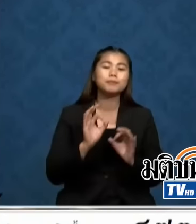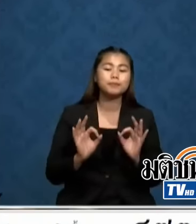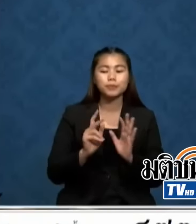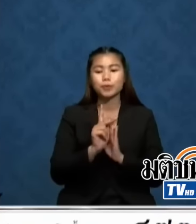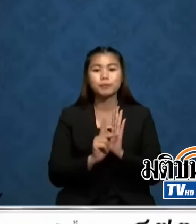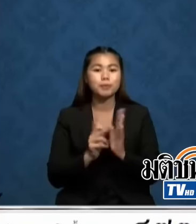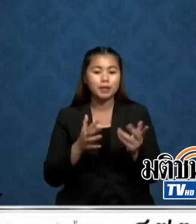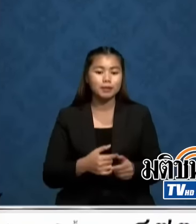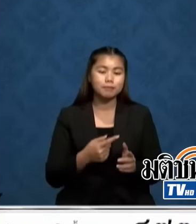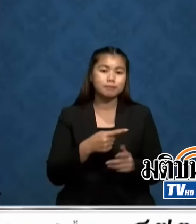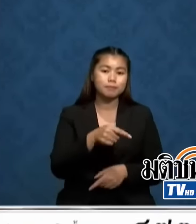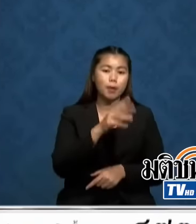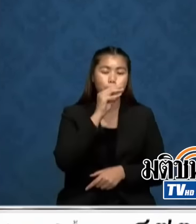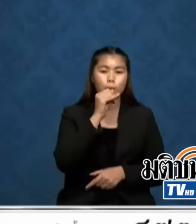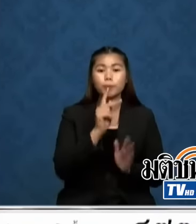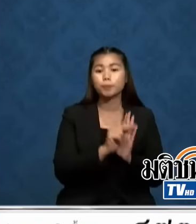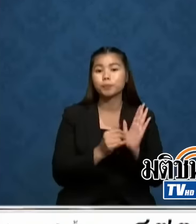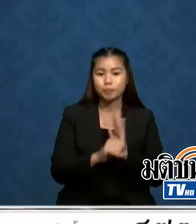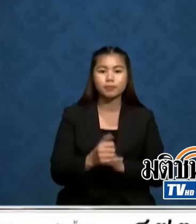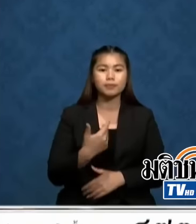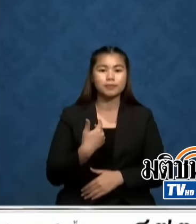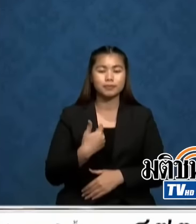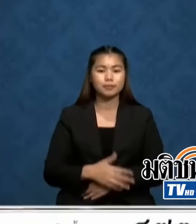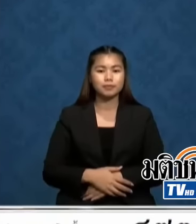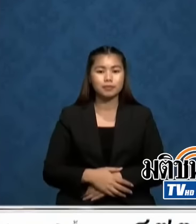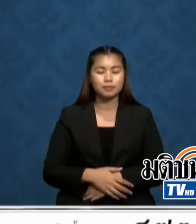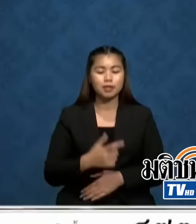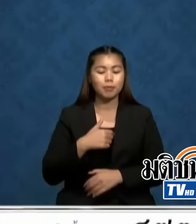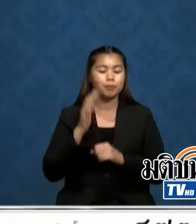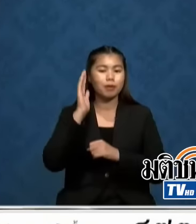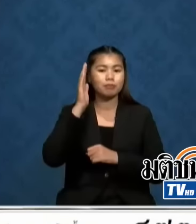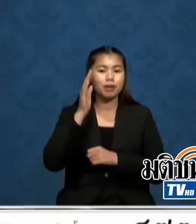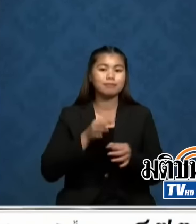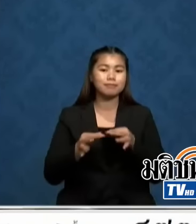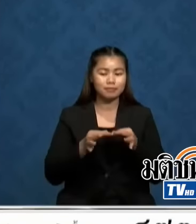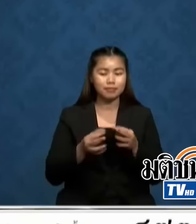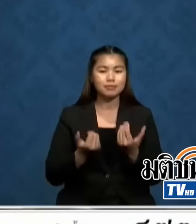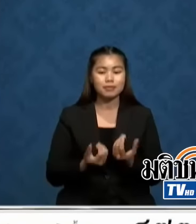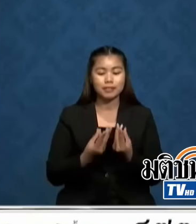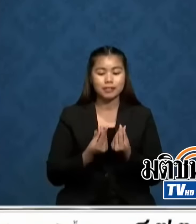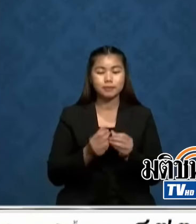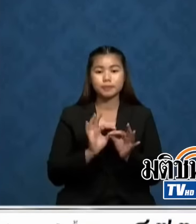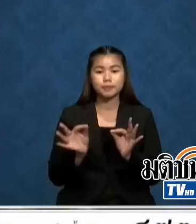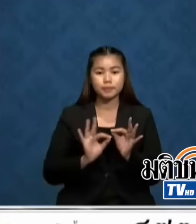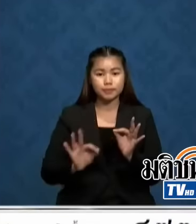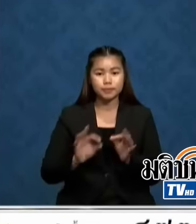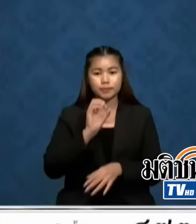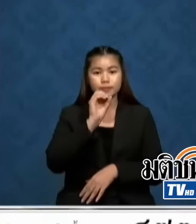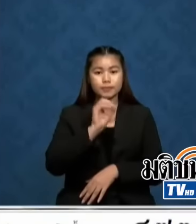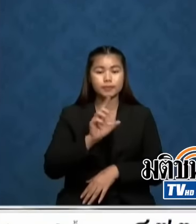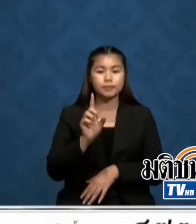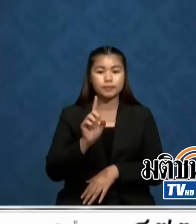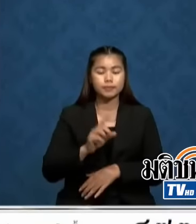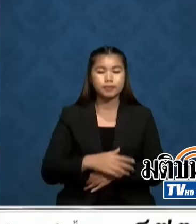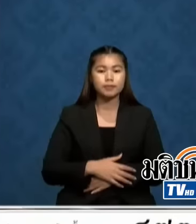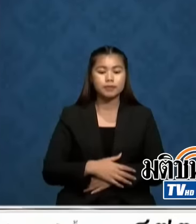กับพวกเขาท่านประธานครับเดี๋ยวจะหาว่าผมอภิปรายมีแต่แต่น้ำเไม่มีเนื้อนะครับผมพูดทั้งหมดก็เพื่อจะ